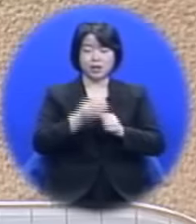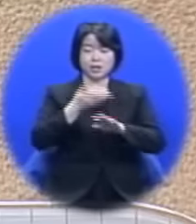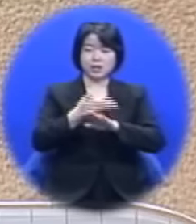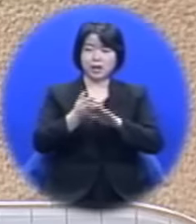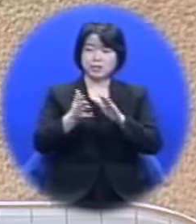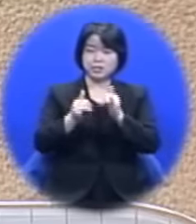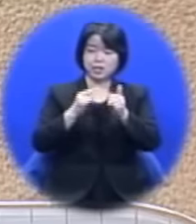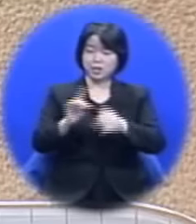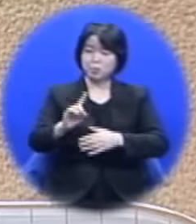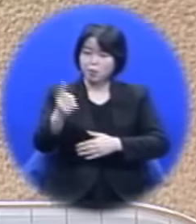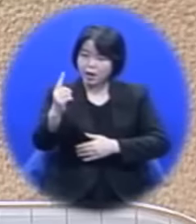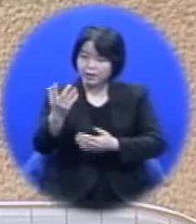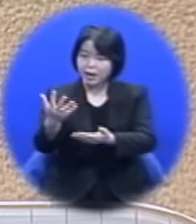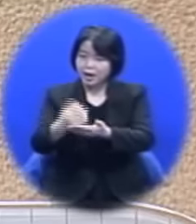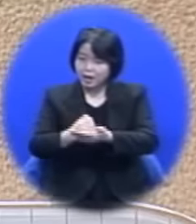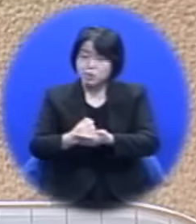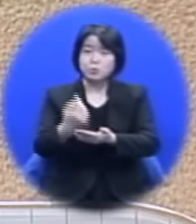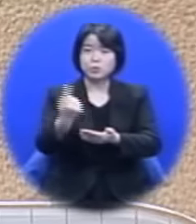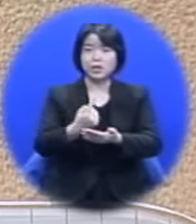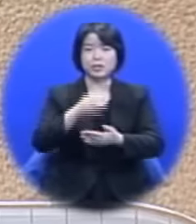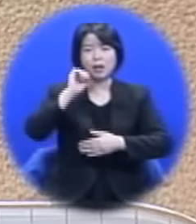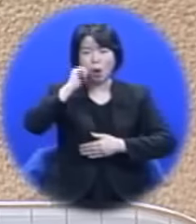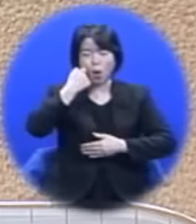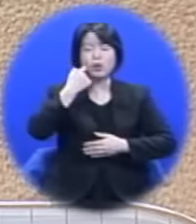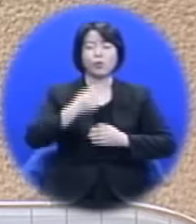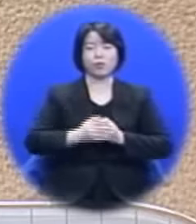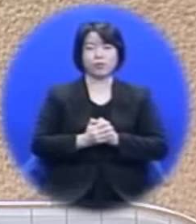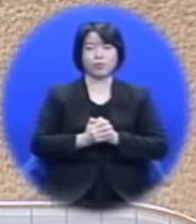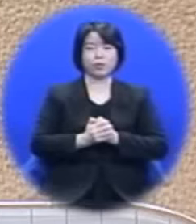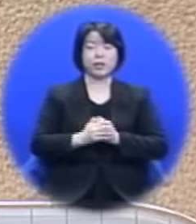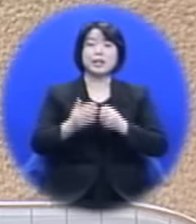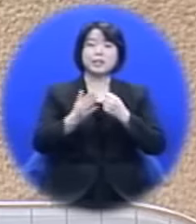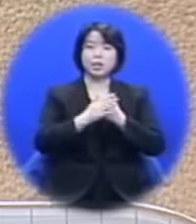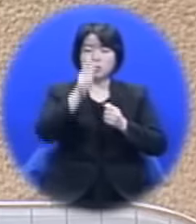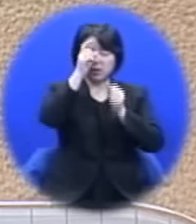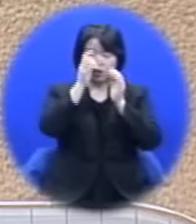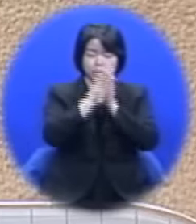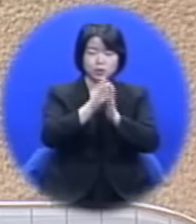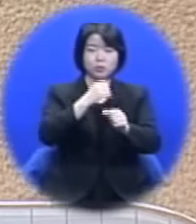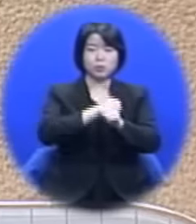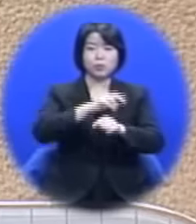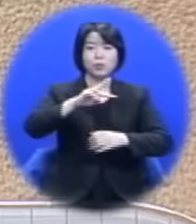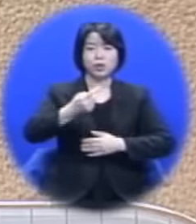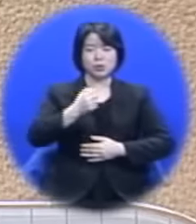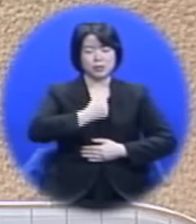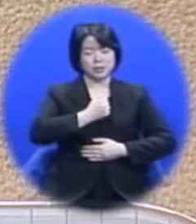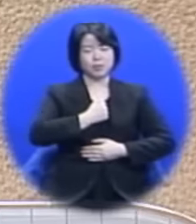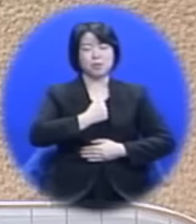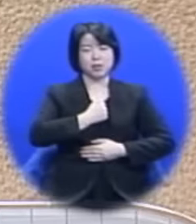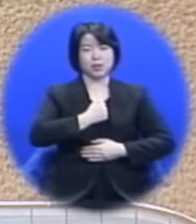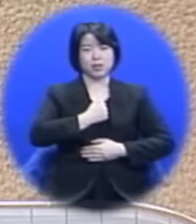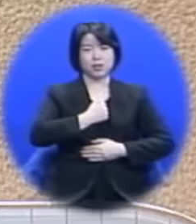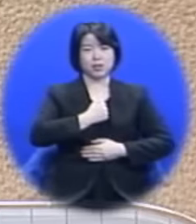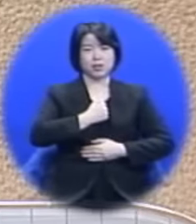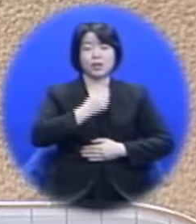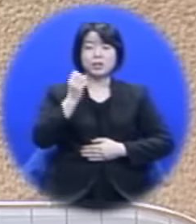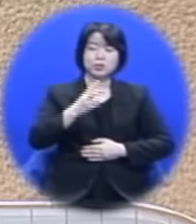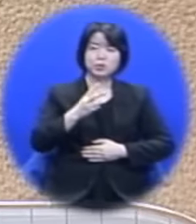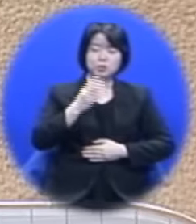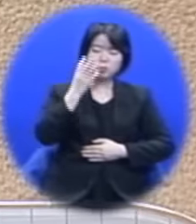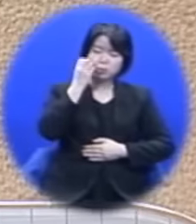하나 얻어 온다는게 얼마나 어려워요 그러니까 기도하면 답답하기 하고 그리고